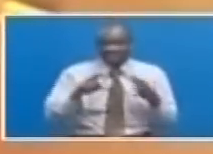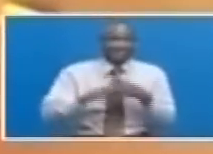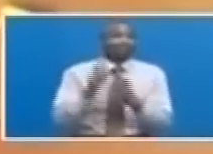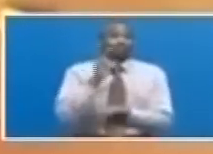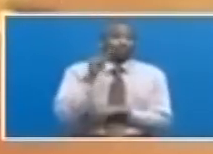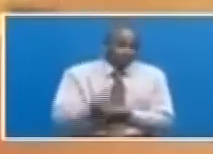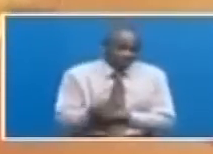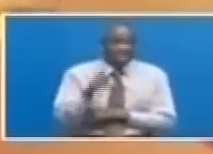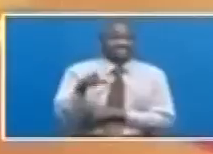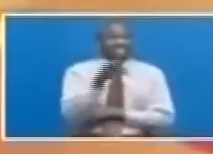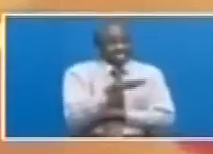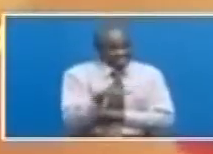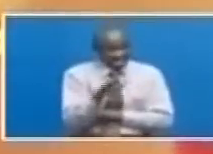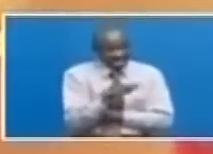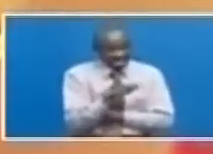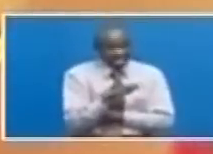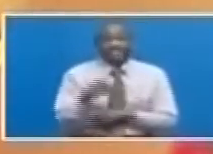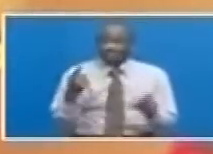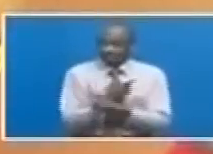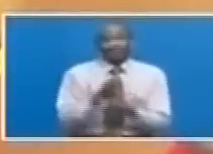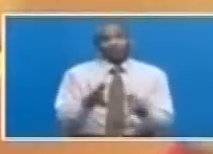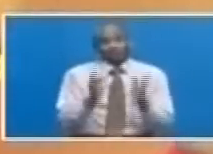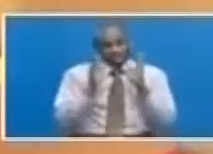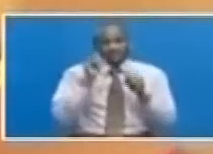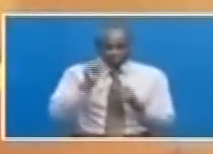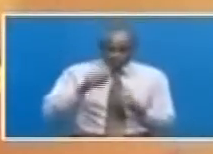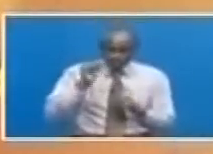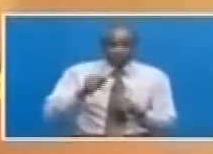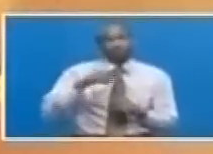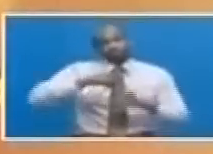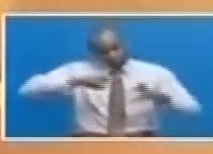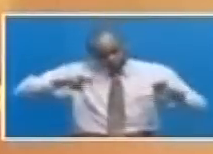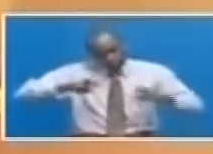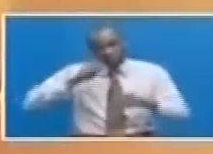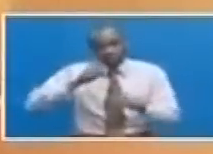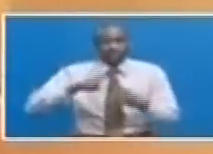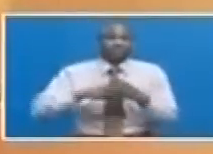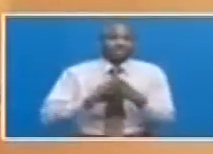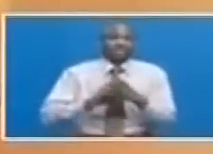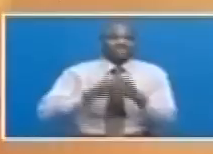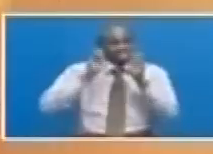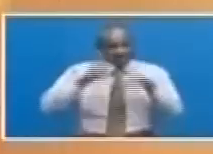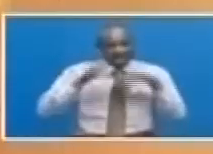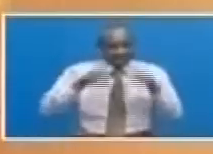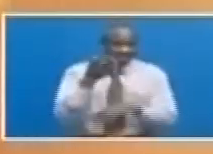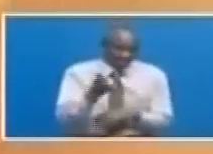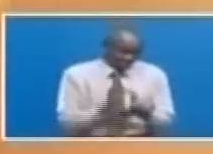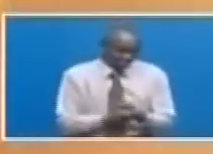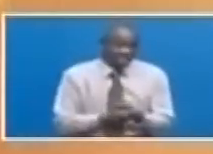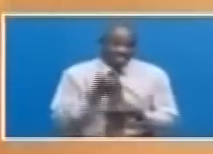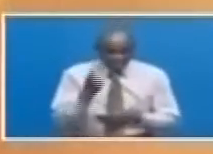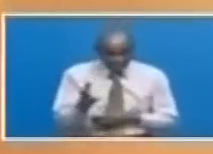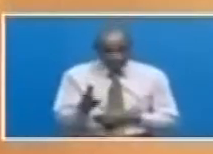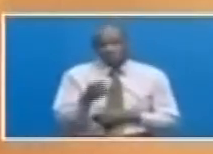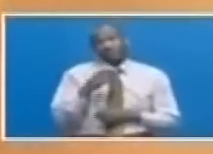kutumia eneo hilo kwa njia tofauti ya kuweza kuvumbua riziki kwa kuanza shughuli za kilimo. Hamza Yusuf basi